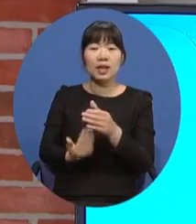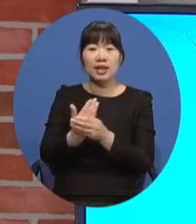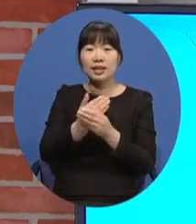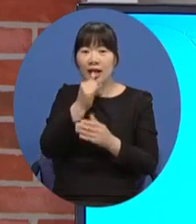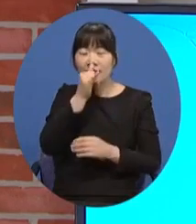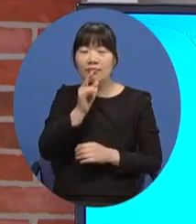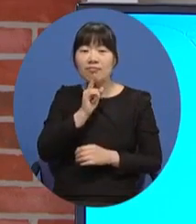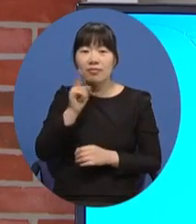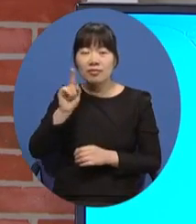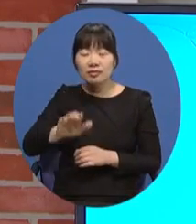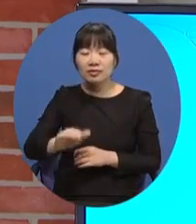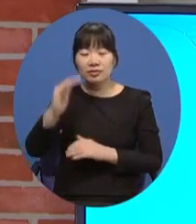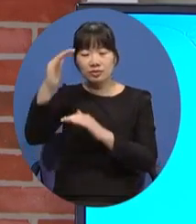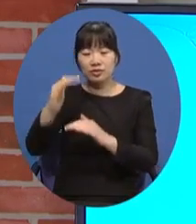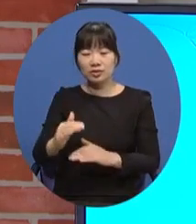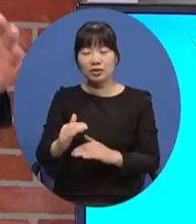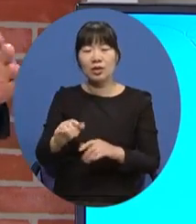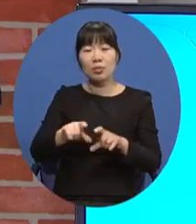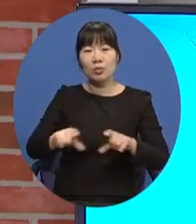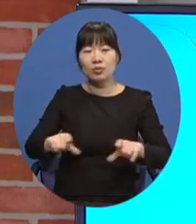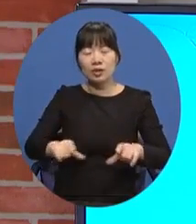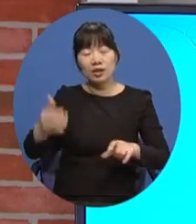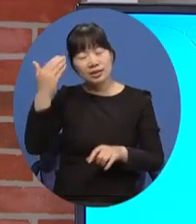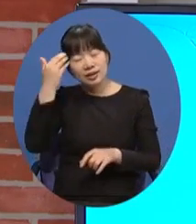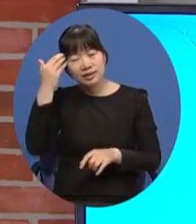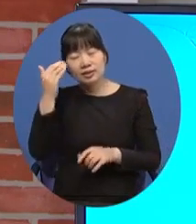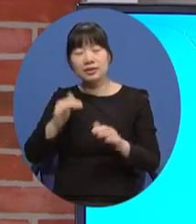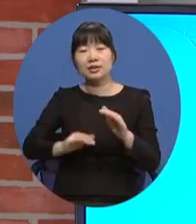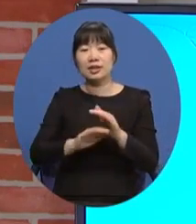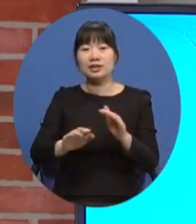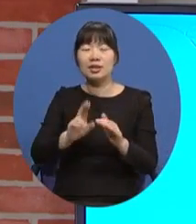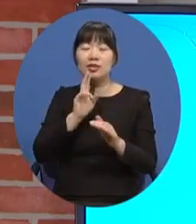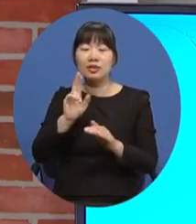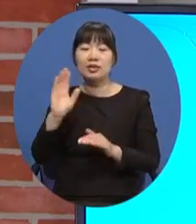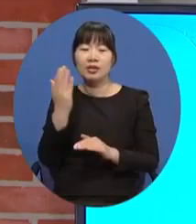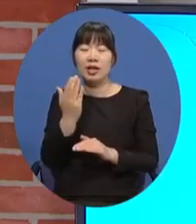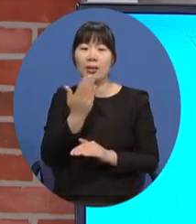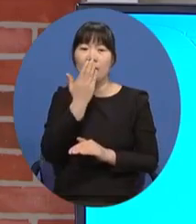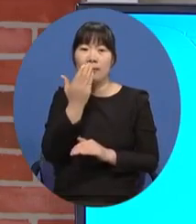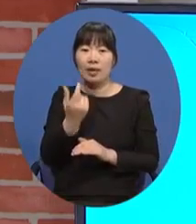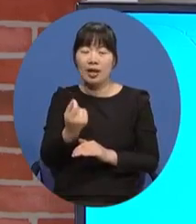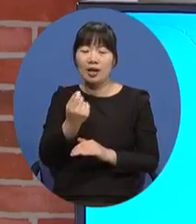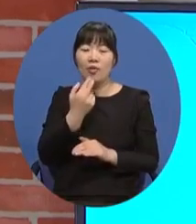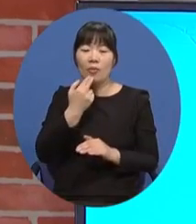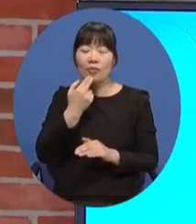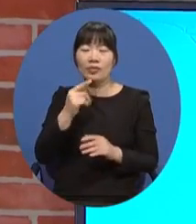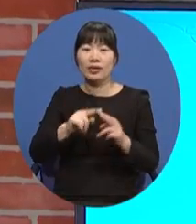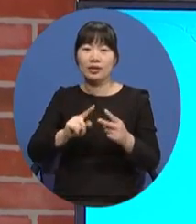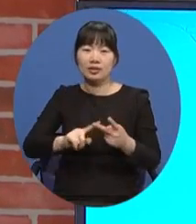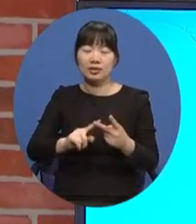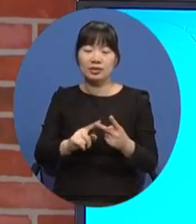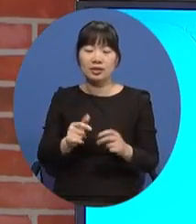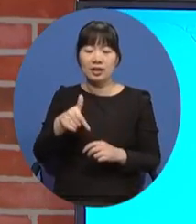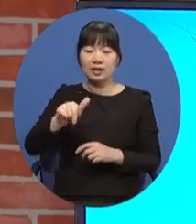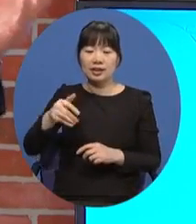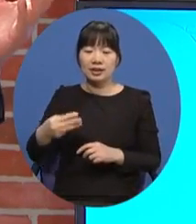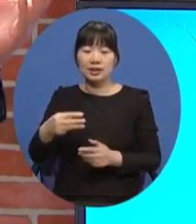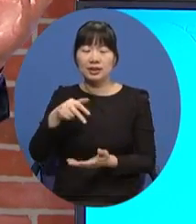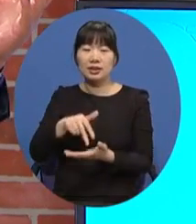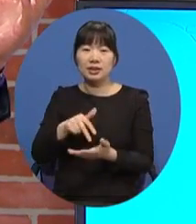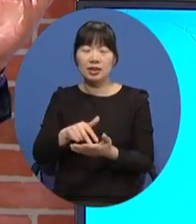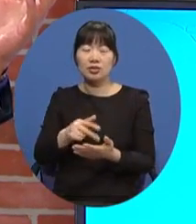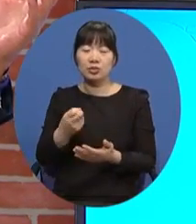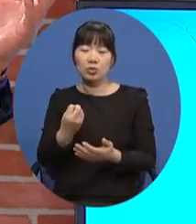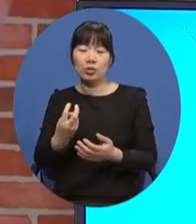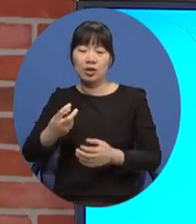그것도 그 가정이 보통 상식이 있는 가정이라야 그게 생깁니다. 그렇지가 않거나 아이들이 기질적으로 좀 설친